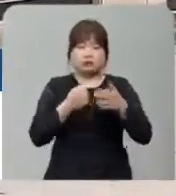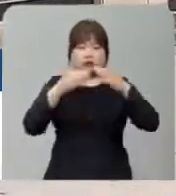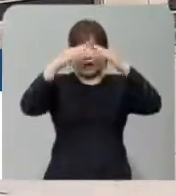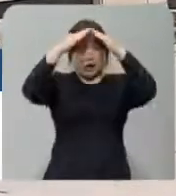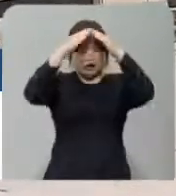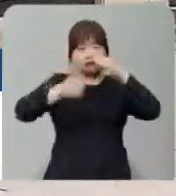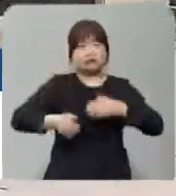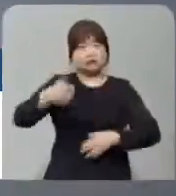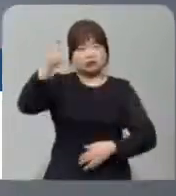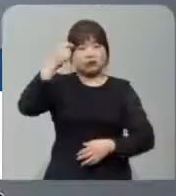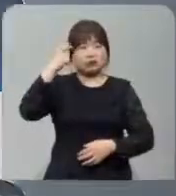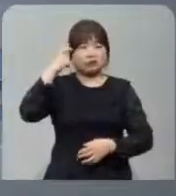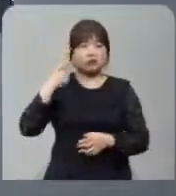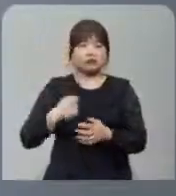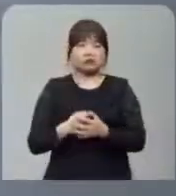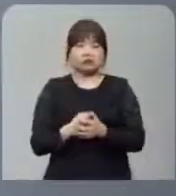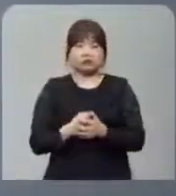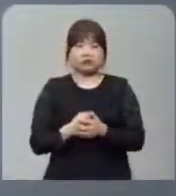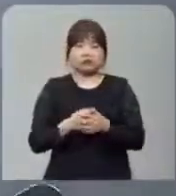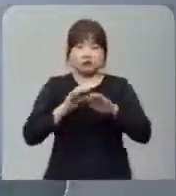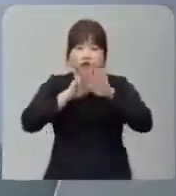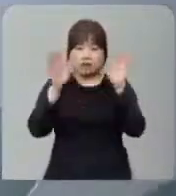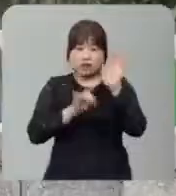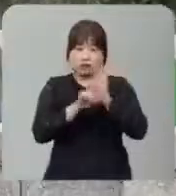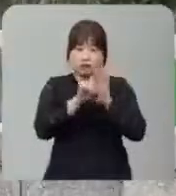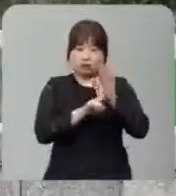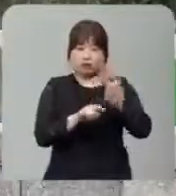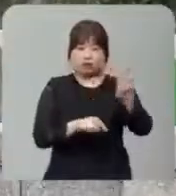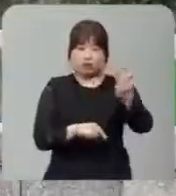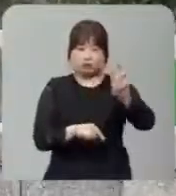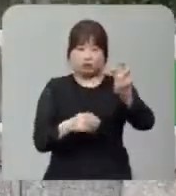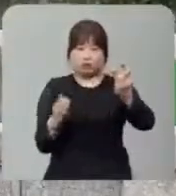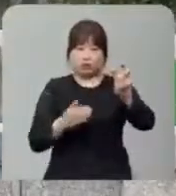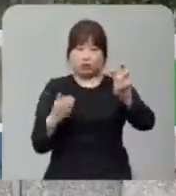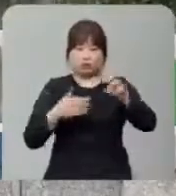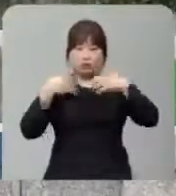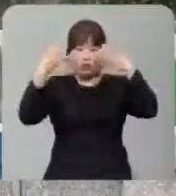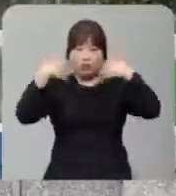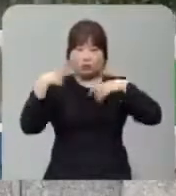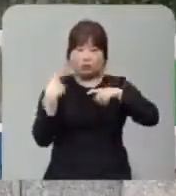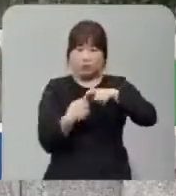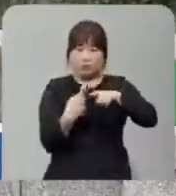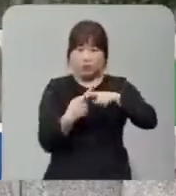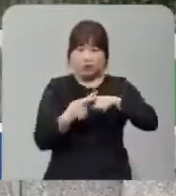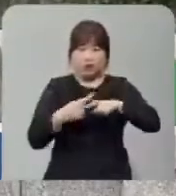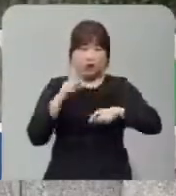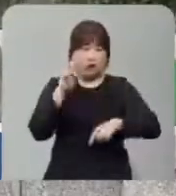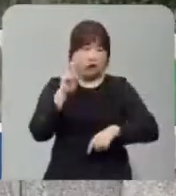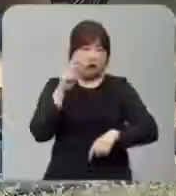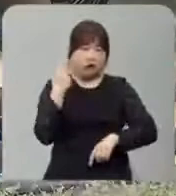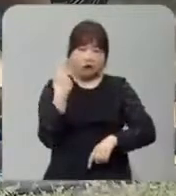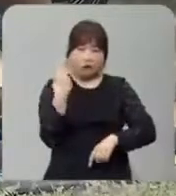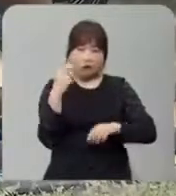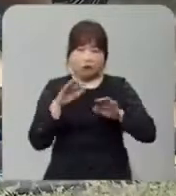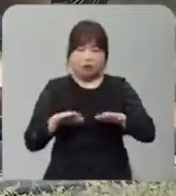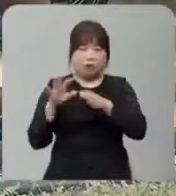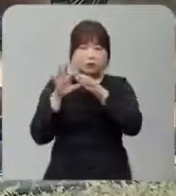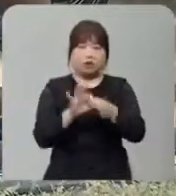생각입니다 판가 깨운 이 30도까지 웃도는 초여름 날씨가 최근 이틀 3 계속됐습니다